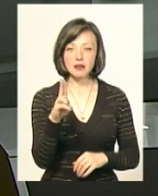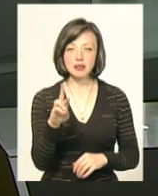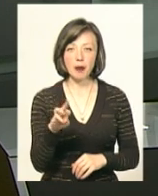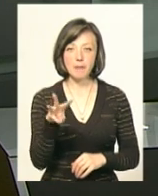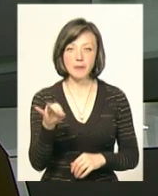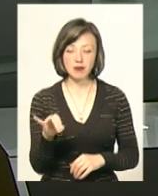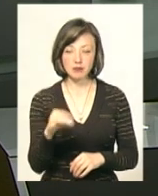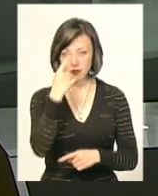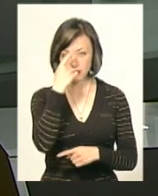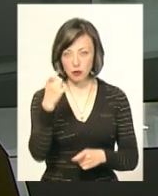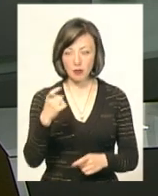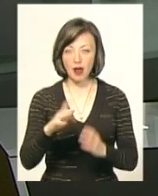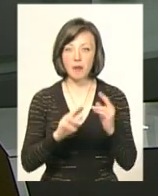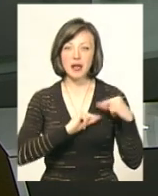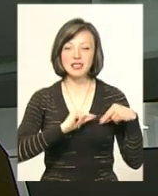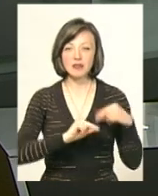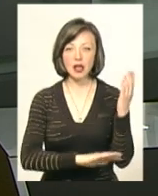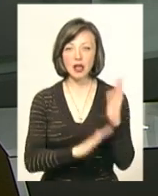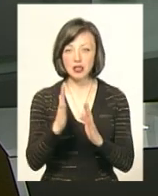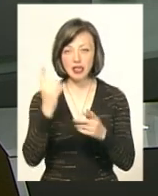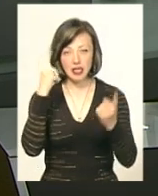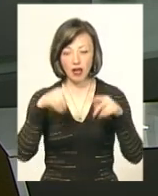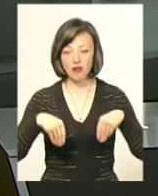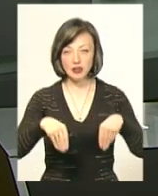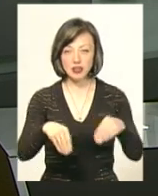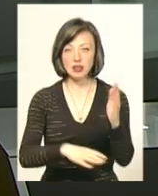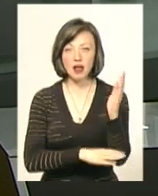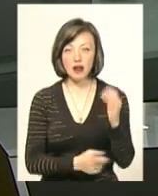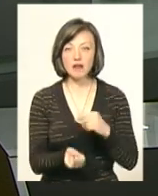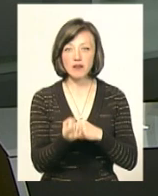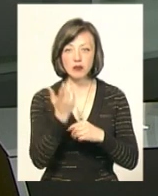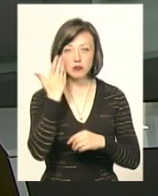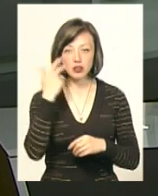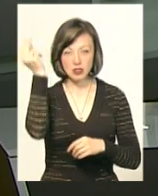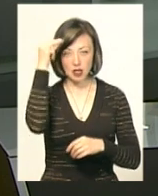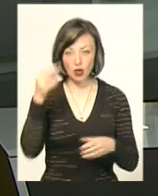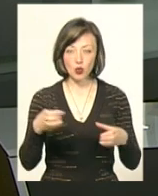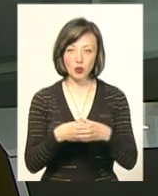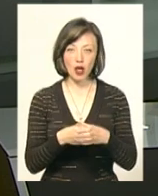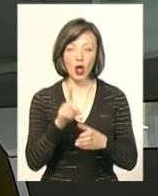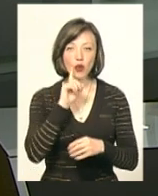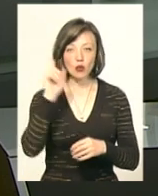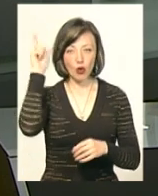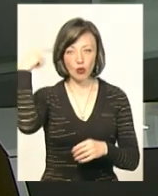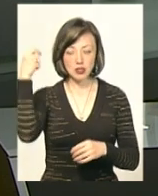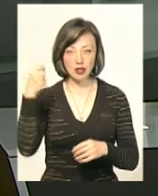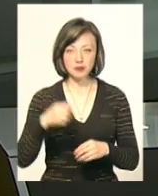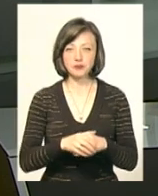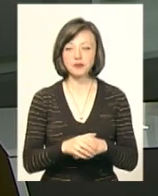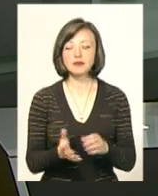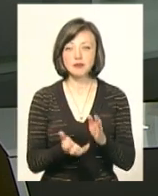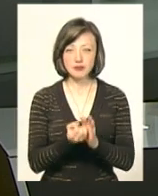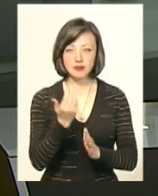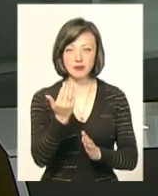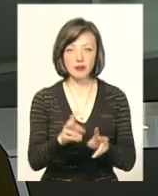лісничий підприємства Андрій Ткачук. Як він розповів, ідея висадити дерева виникла під час заняття гуртка «Юні козаки Поділля». Козачат підтримали